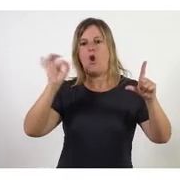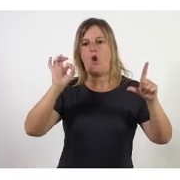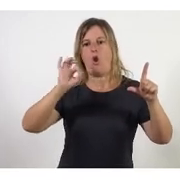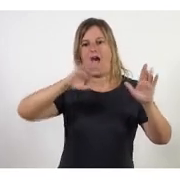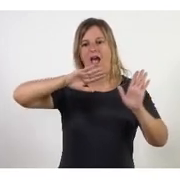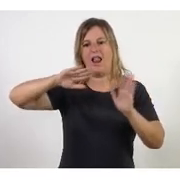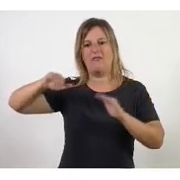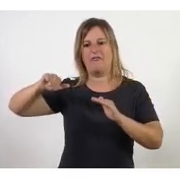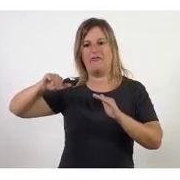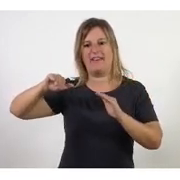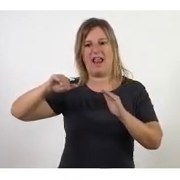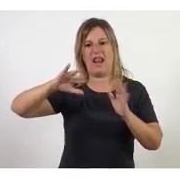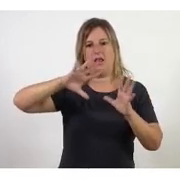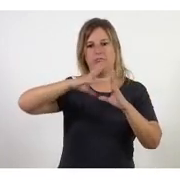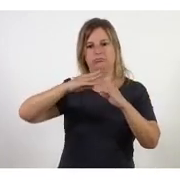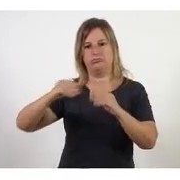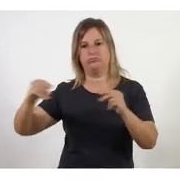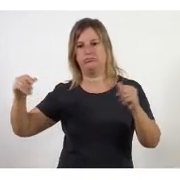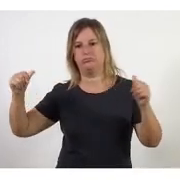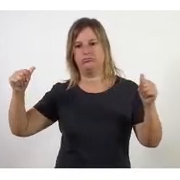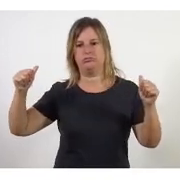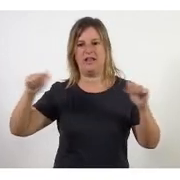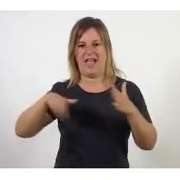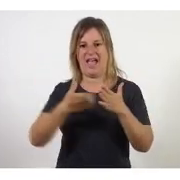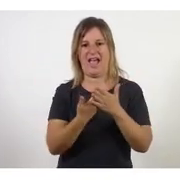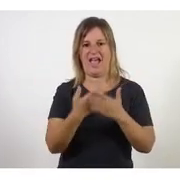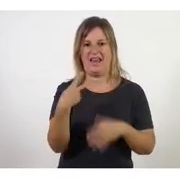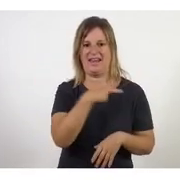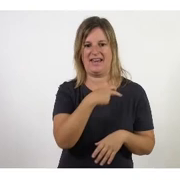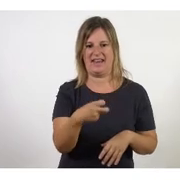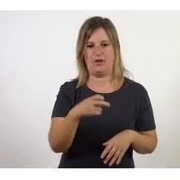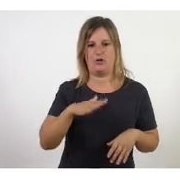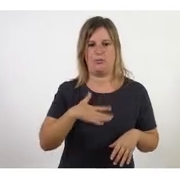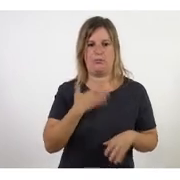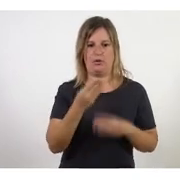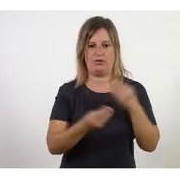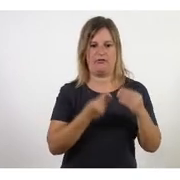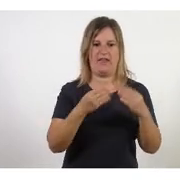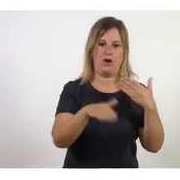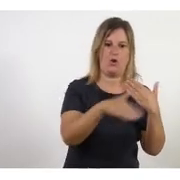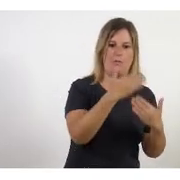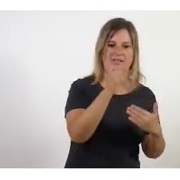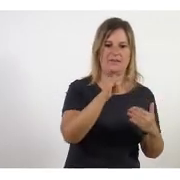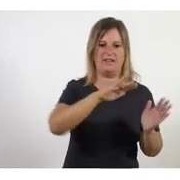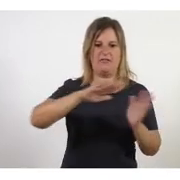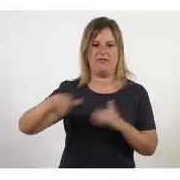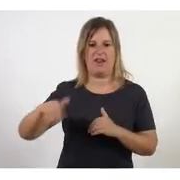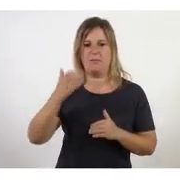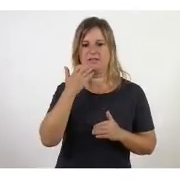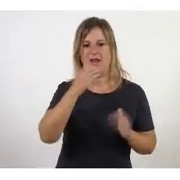meu clip tinc la imatge i fundido a negro, que s'anomena. Ho podeu fer així, tant al principi com al final. Veieu? Me'n vaig al